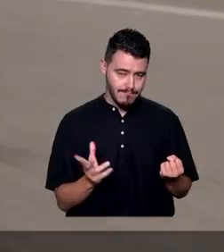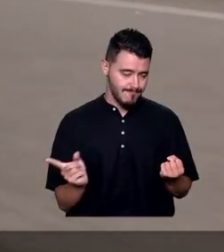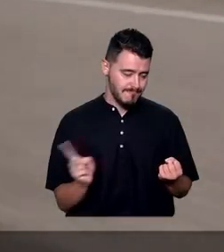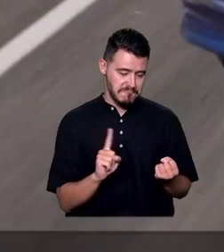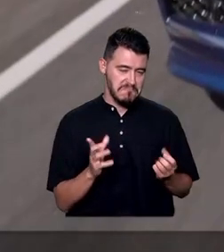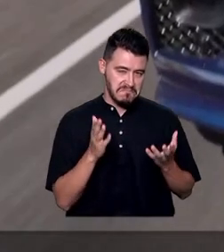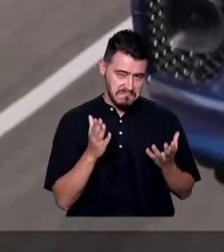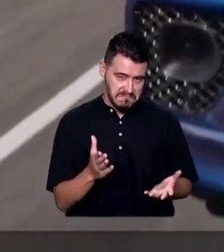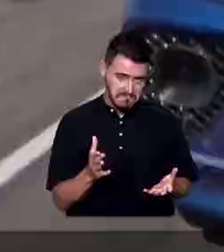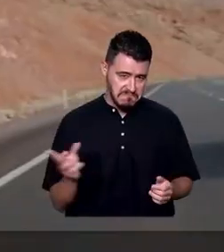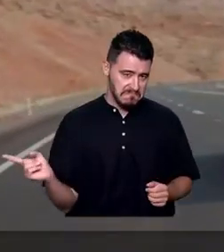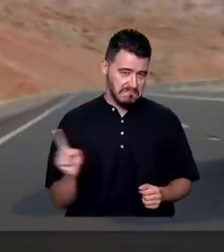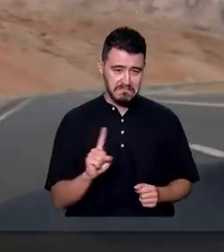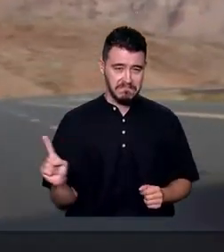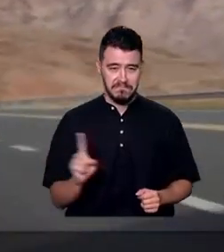Ούτε αυτό.